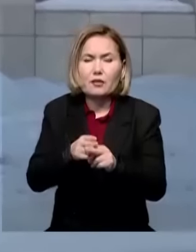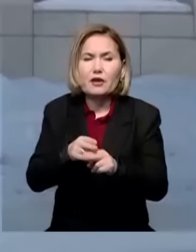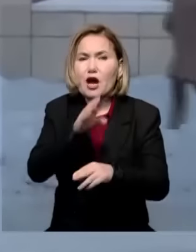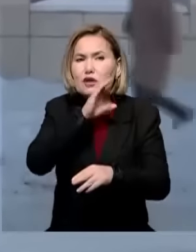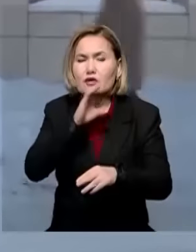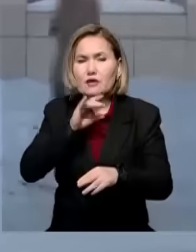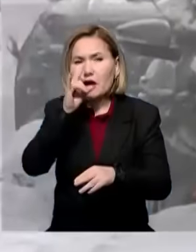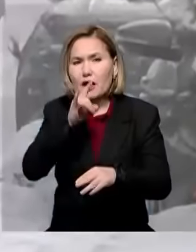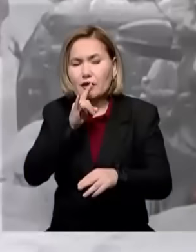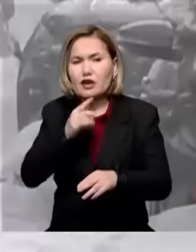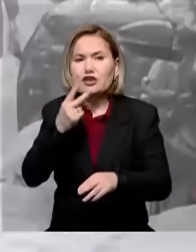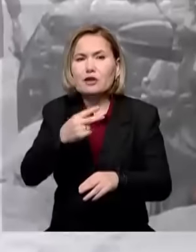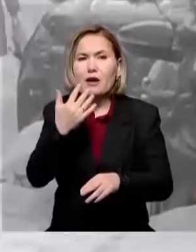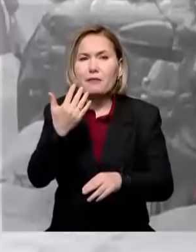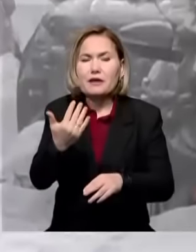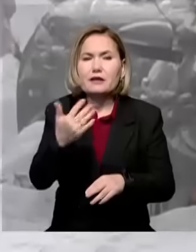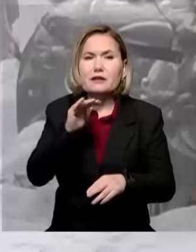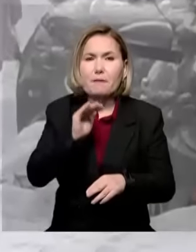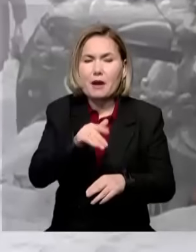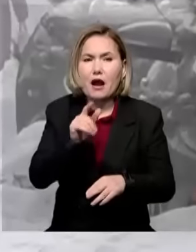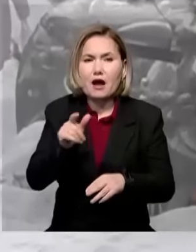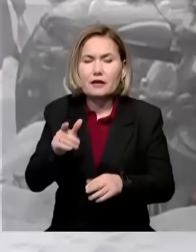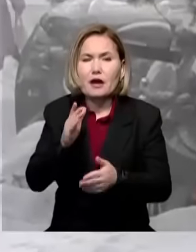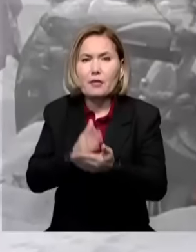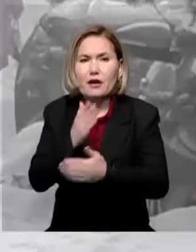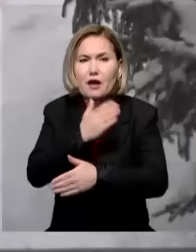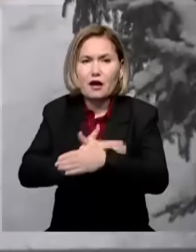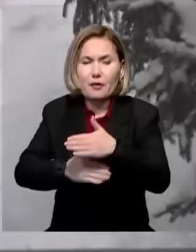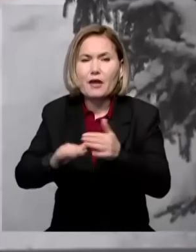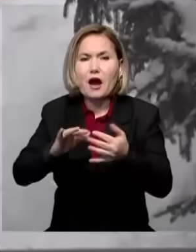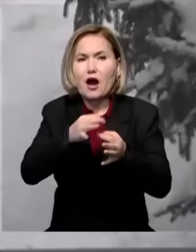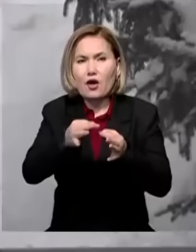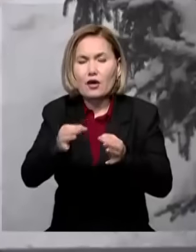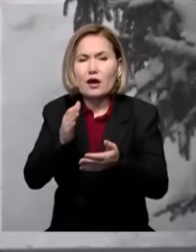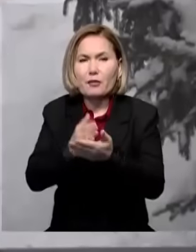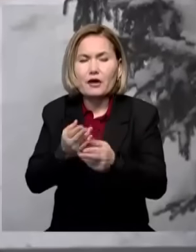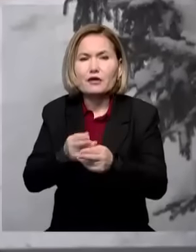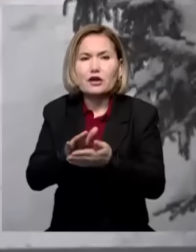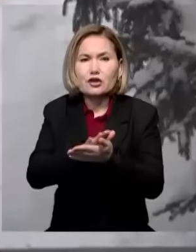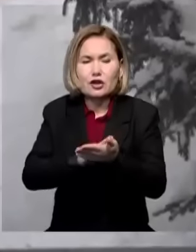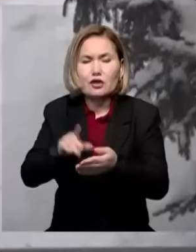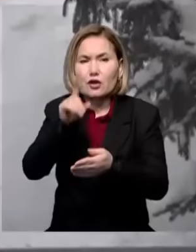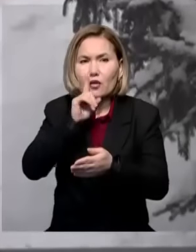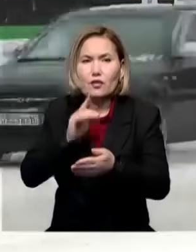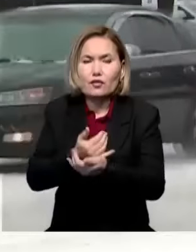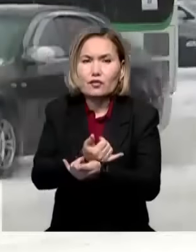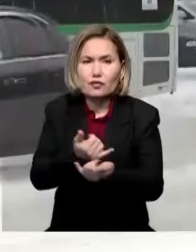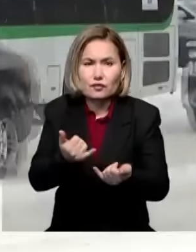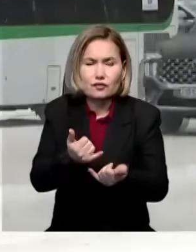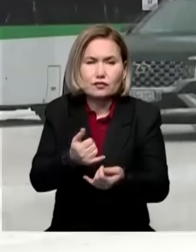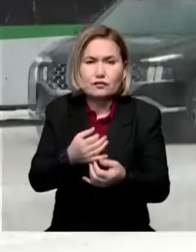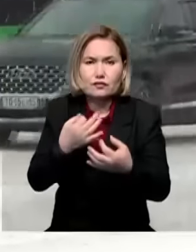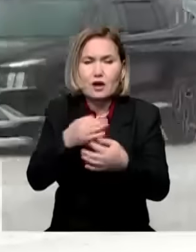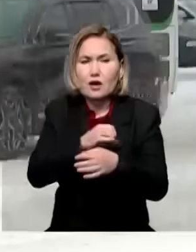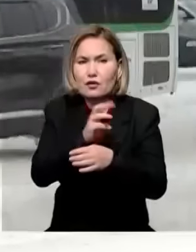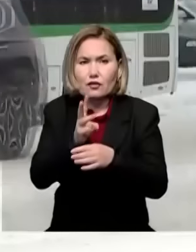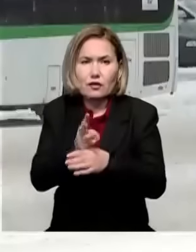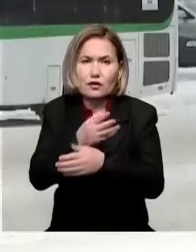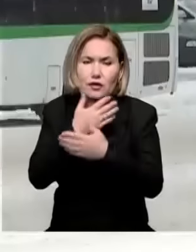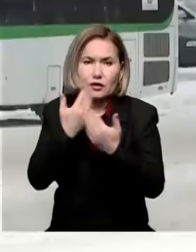мүгедектігі бар 25 мыңға жуық адам есепте тұр. Дені ауылда, бірақ олар үшін көптеген нысан қол жетімсіз.